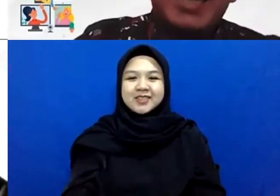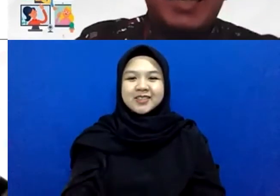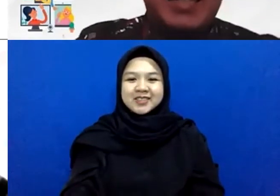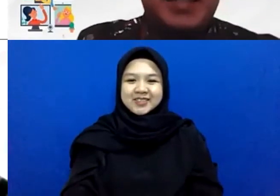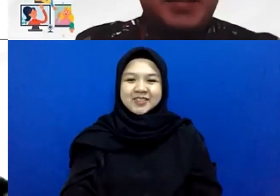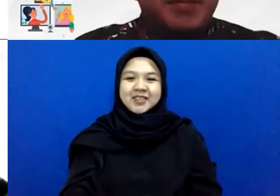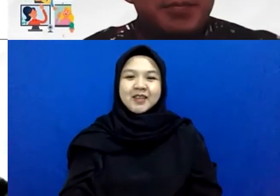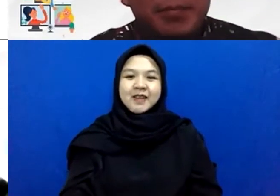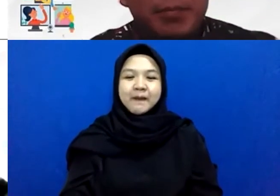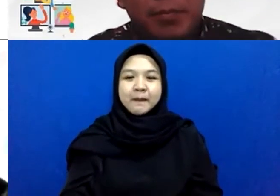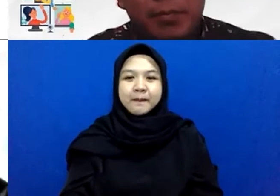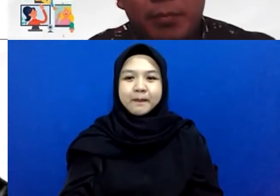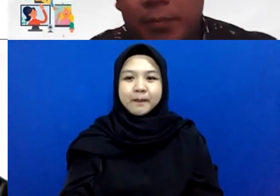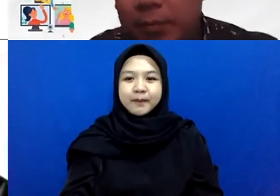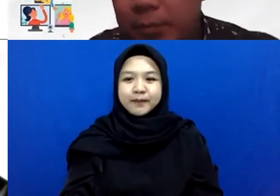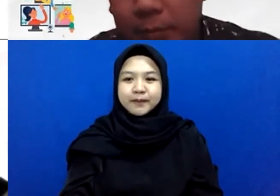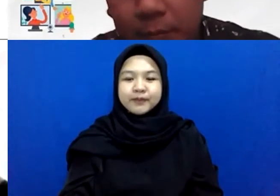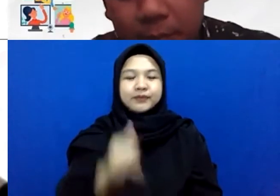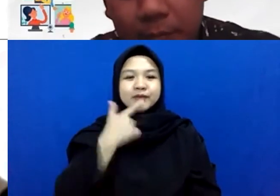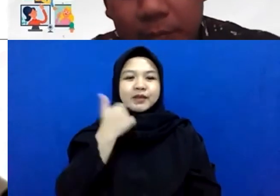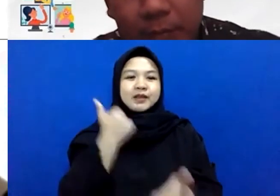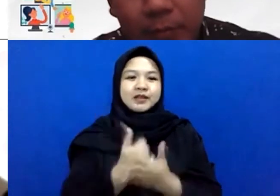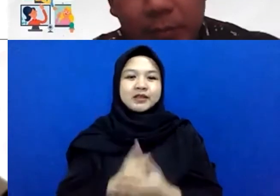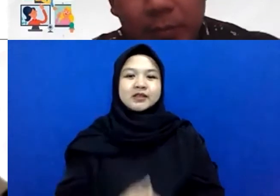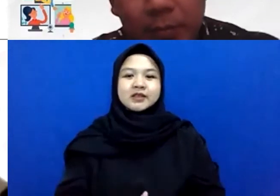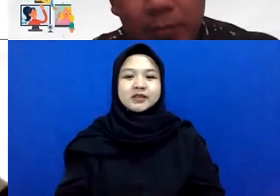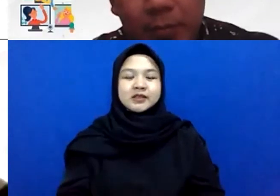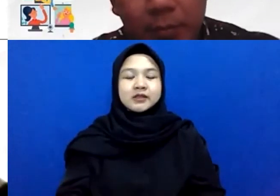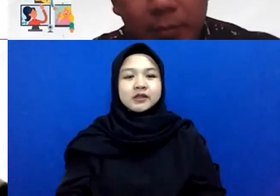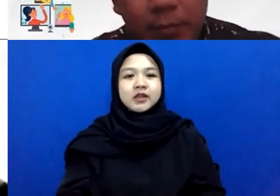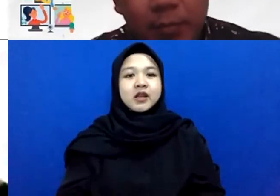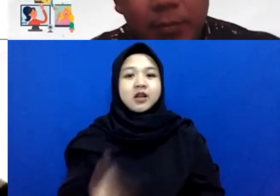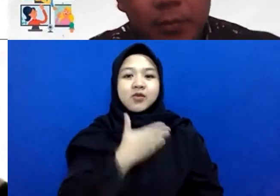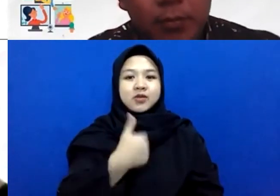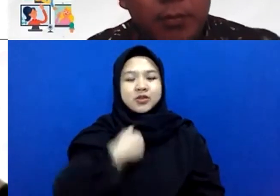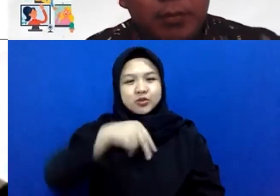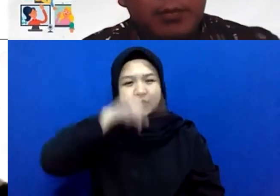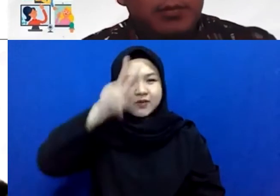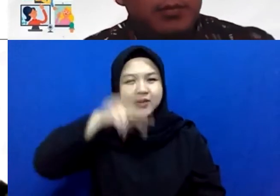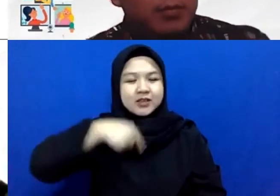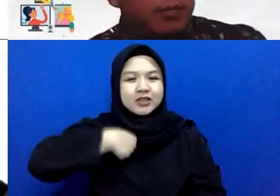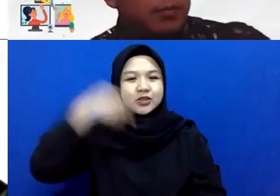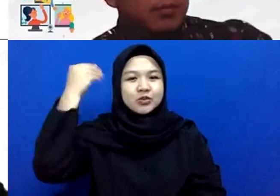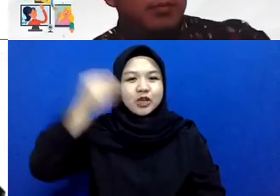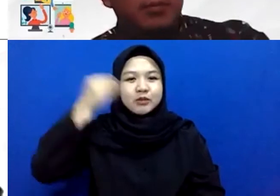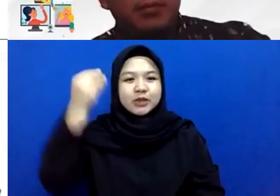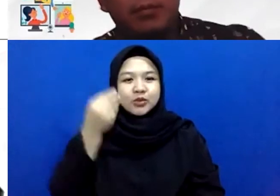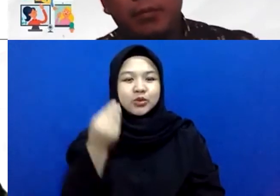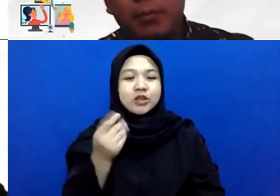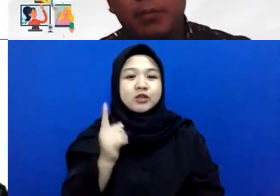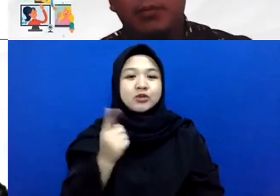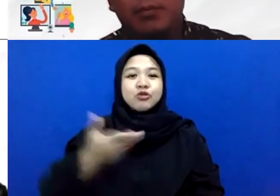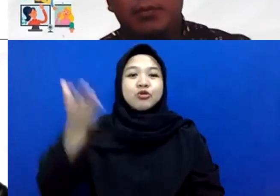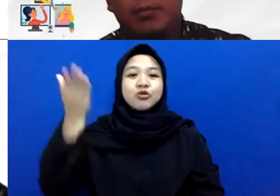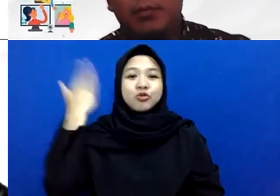Baik Mbak Esti, nah ini juga penting ya. Saya awal jadi supervisor, saya bingung juga Mbak Esti. Kalau dulu saya saat